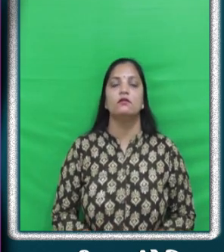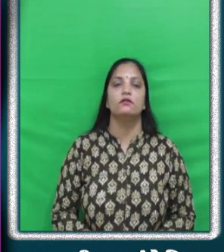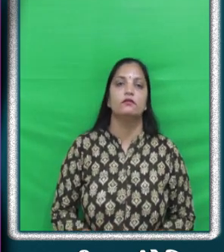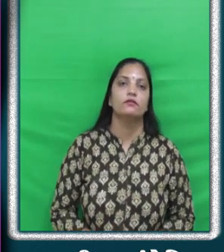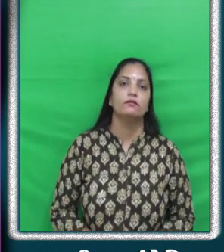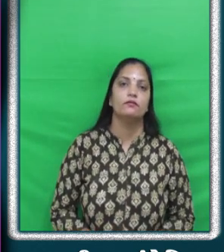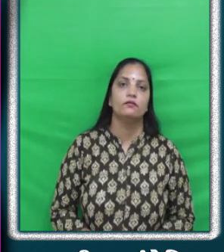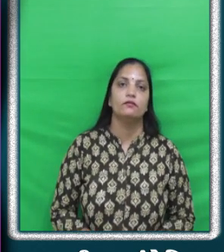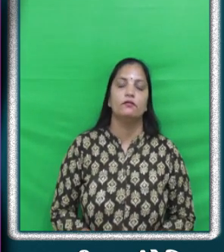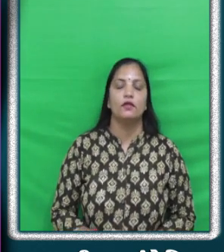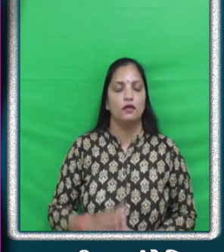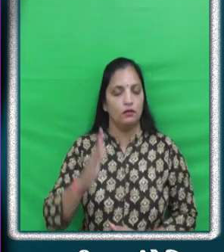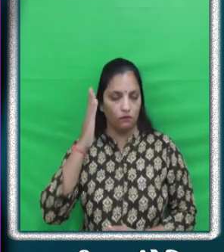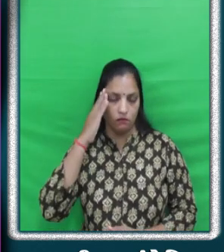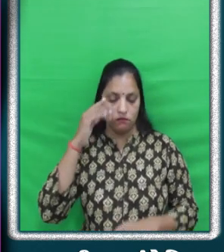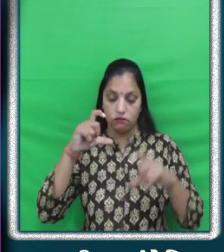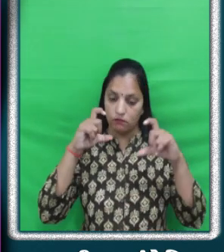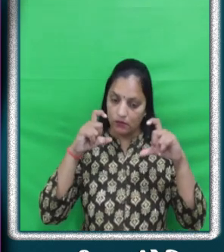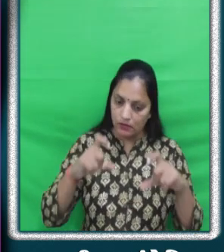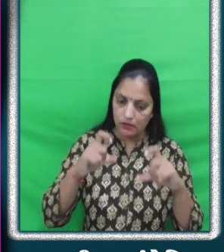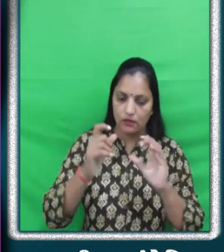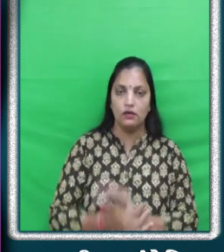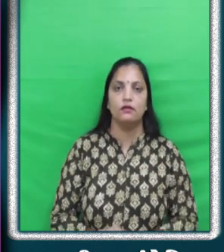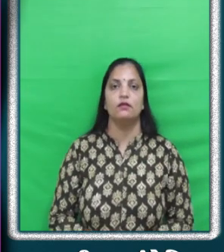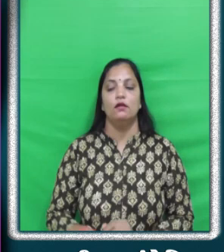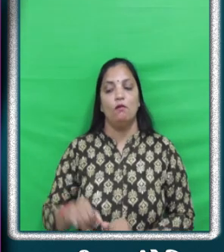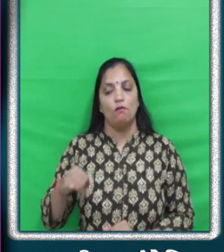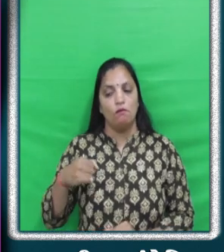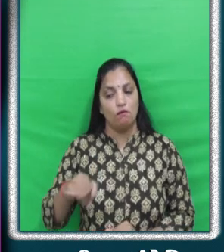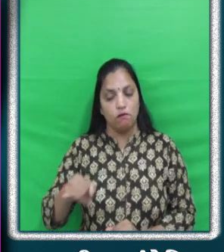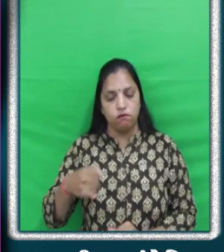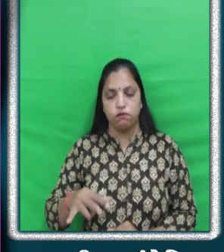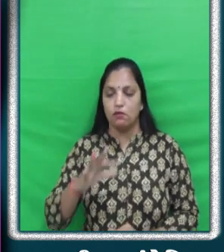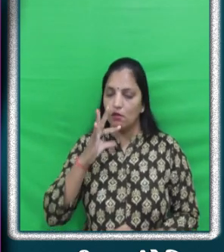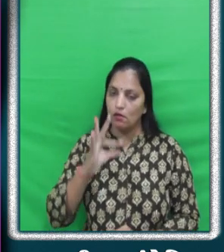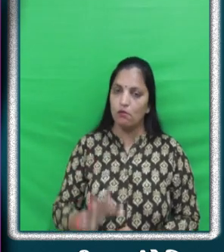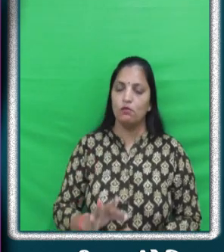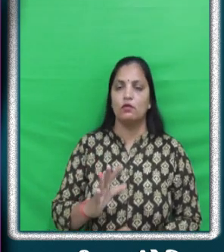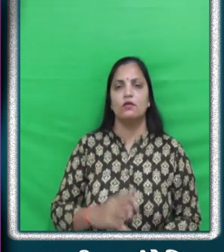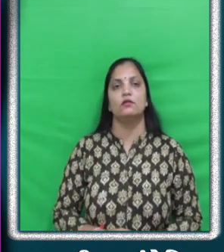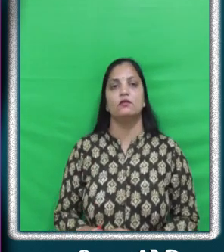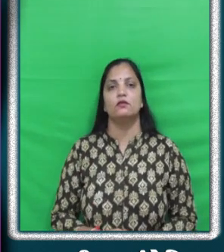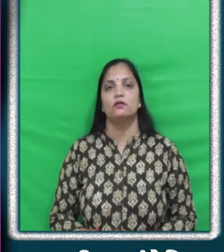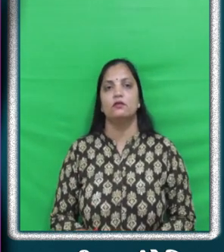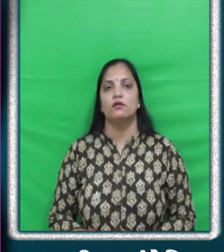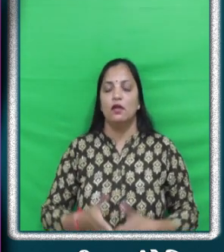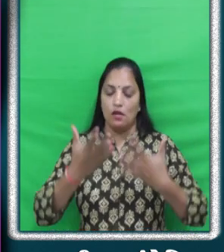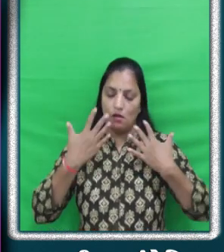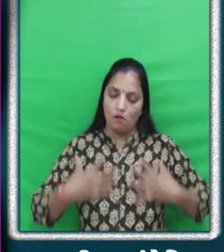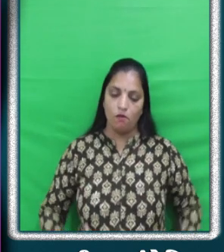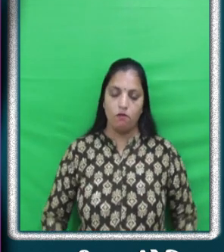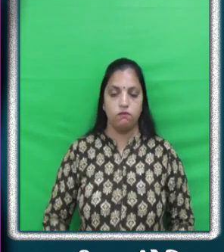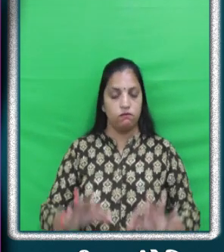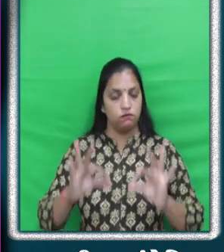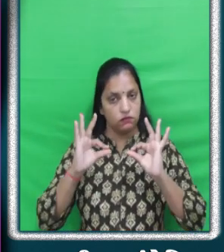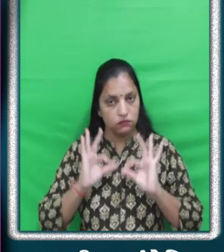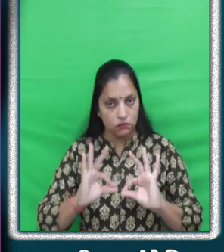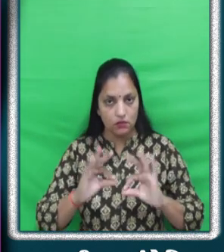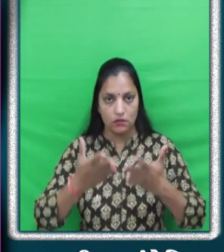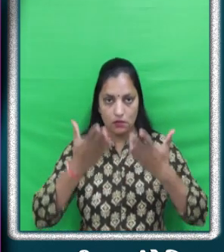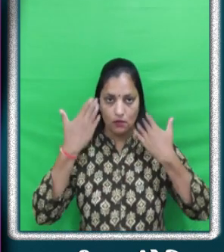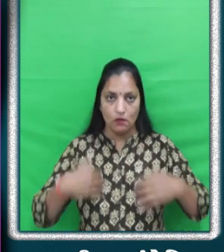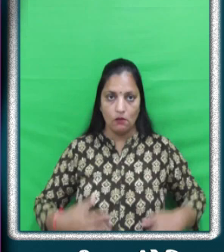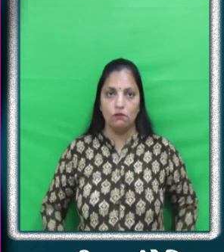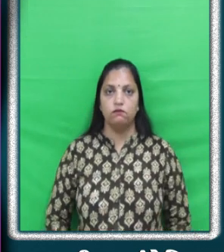થાય તે માટે ખ્યાલ રાખવો કે મૂત્ર જે છે તેનો નિકાલ કરવો ખૂબ જ આવશ્યક છે, જેથી આપણું સ્વાસ્થ્ય સારું રહે